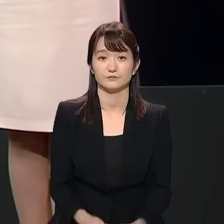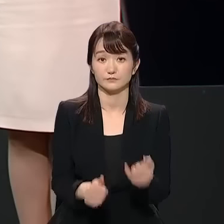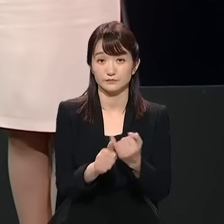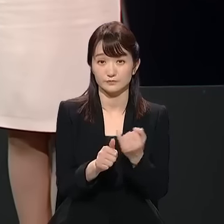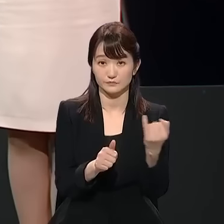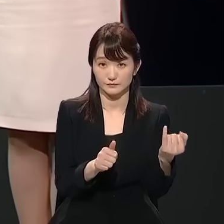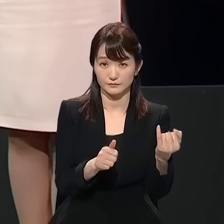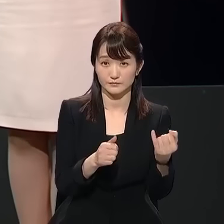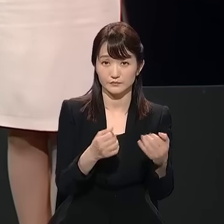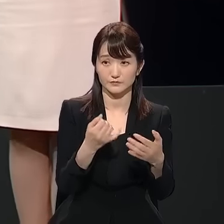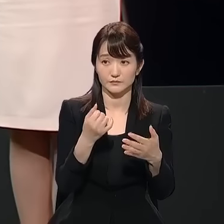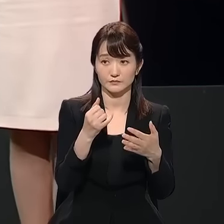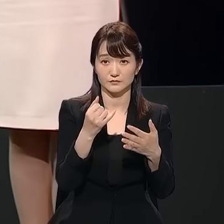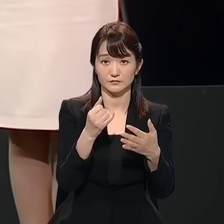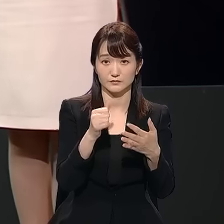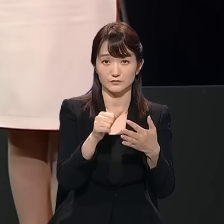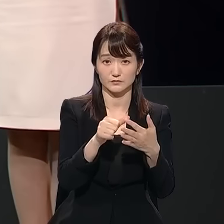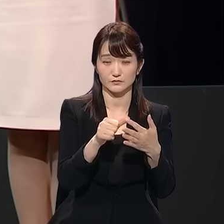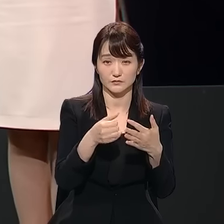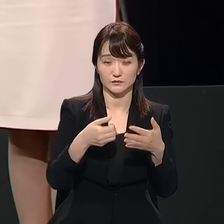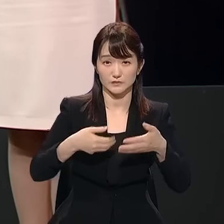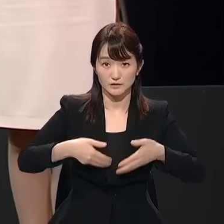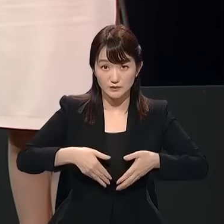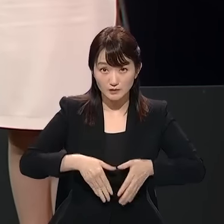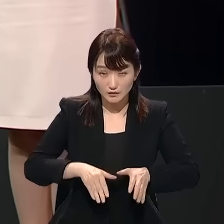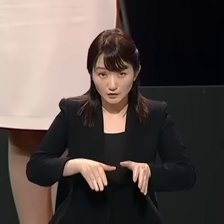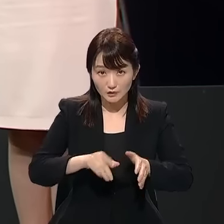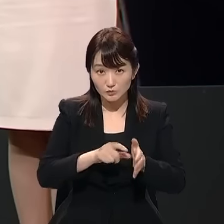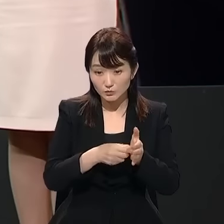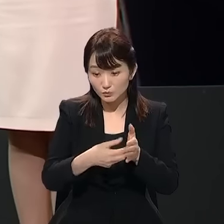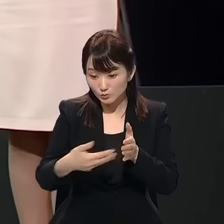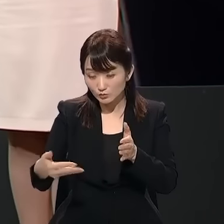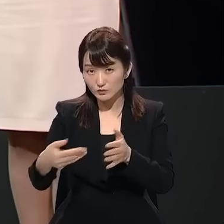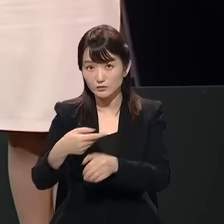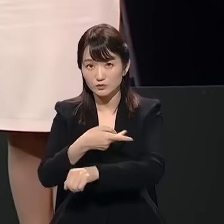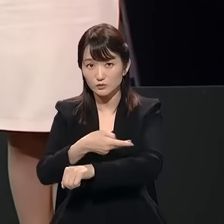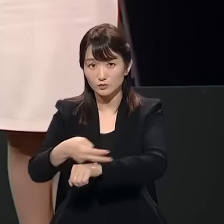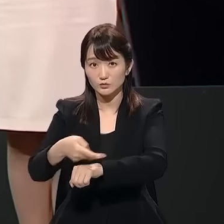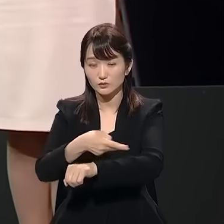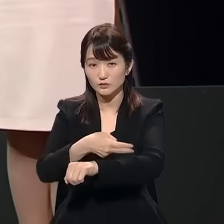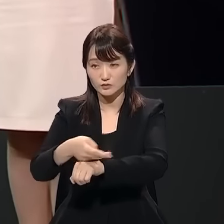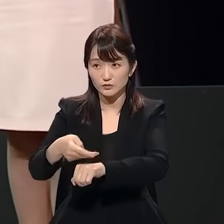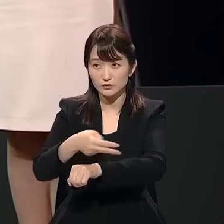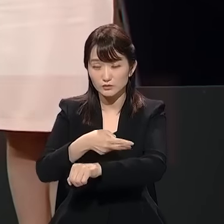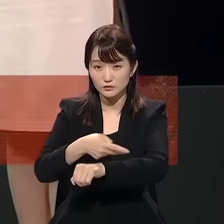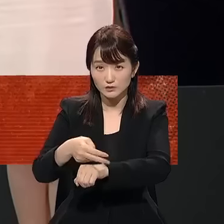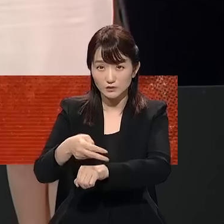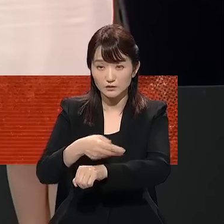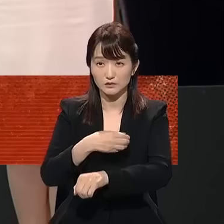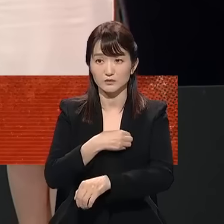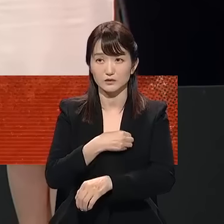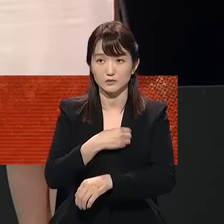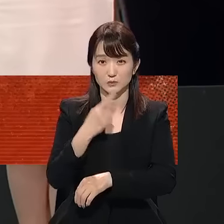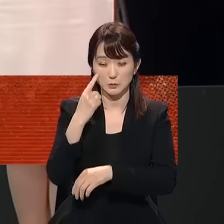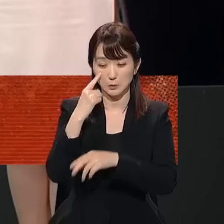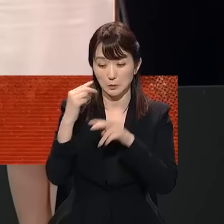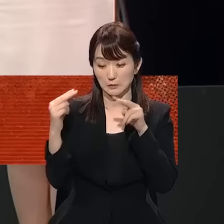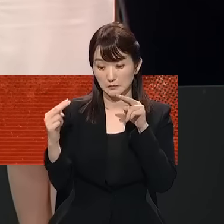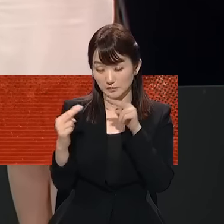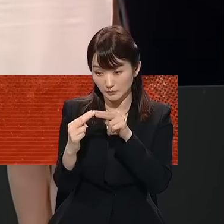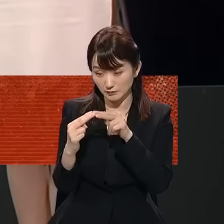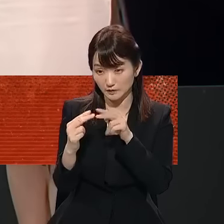아내가 둘째를 낳고 얼마 지나지 않아서 수영을 같이 다니던 회원과 누지 맞은 남편 최씨 결국 이혼을